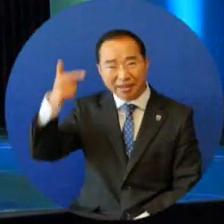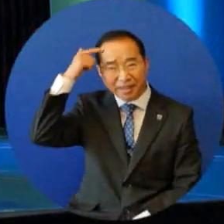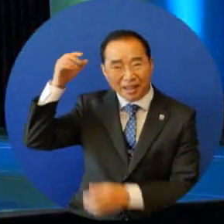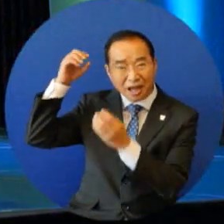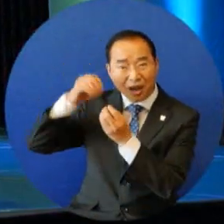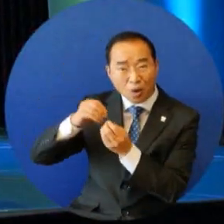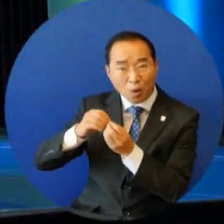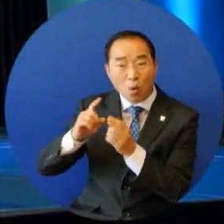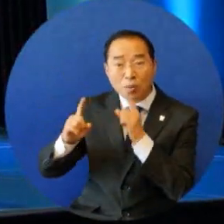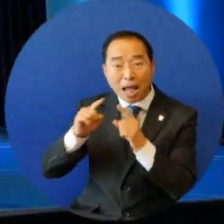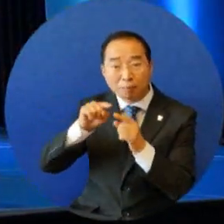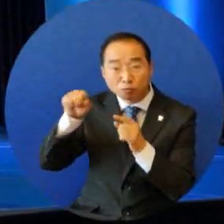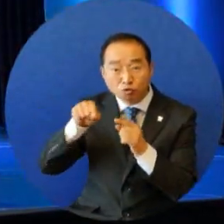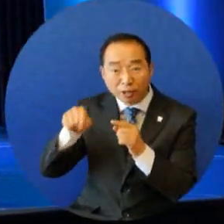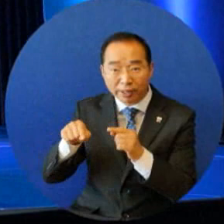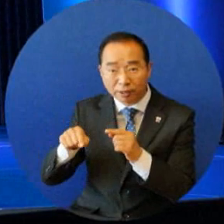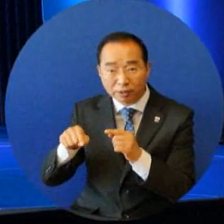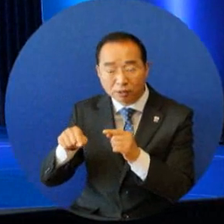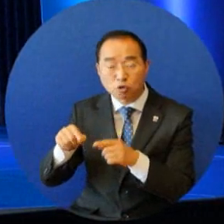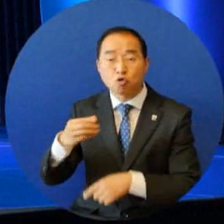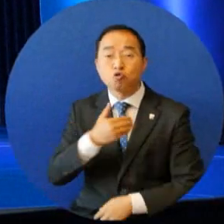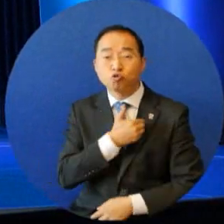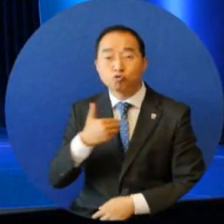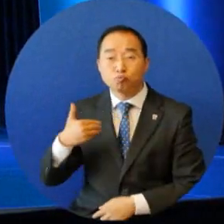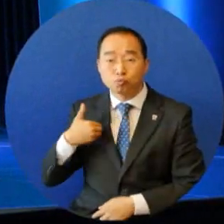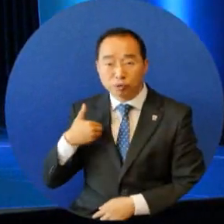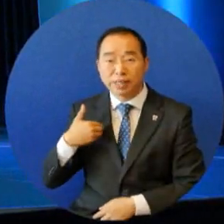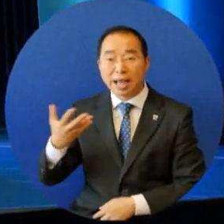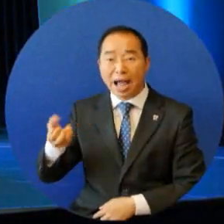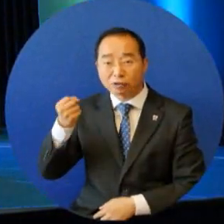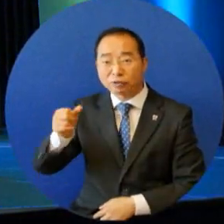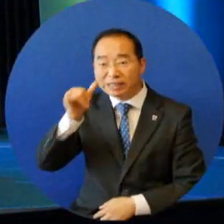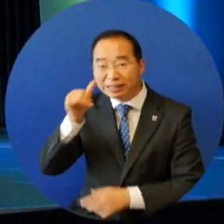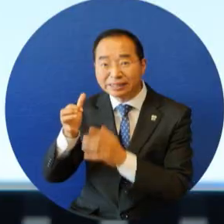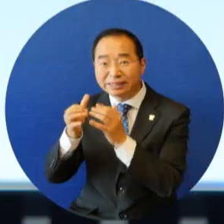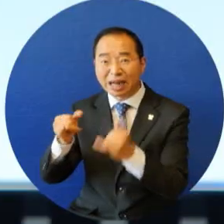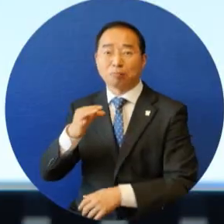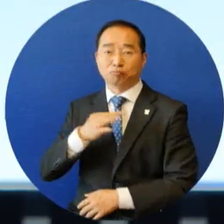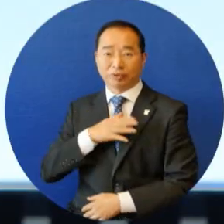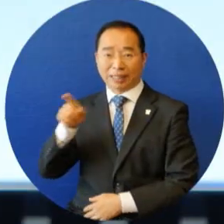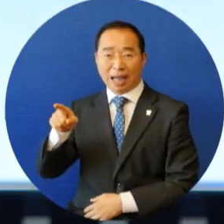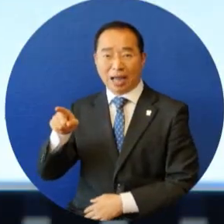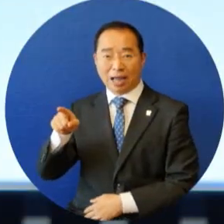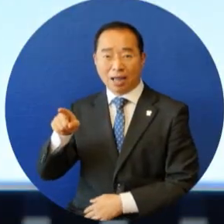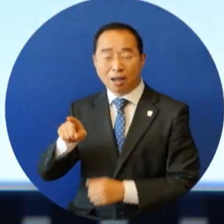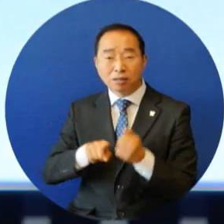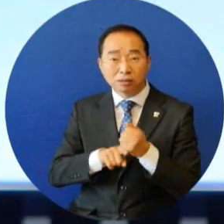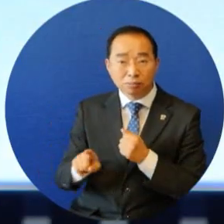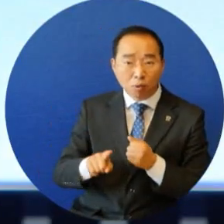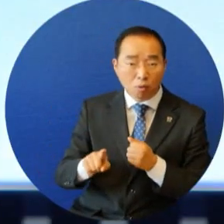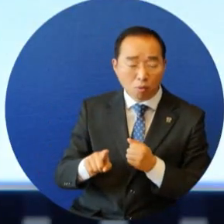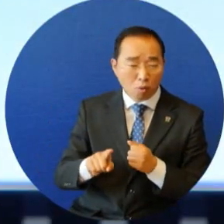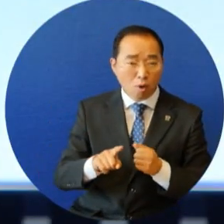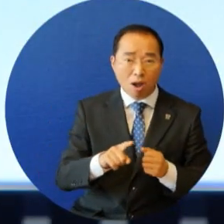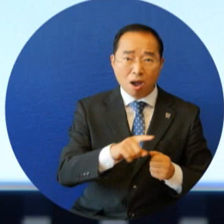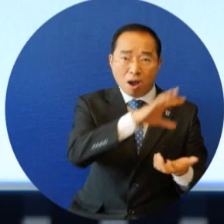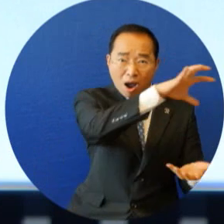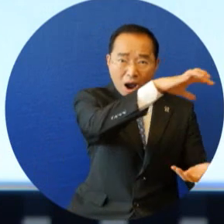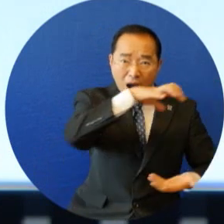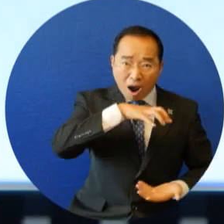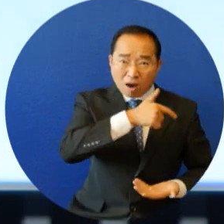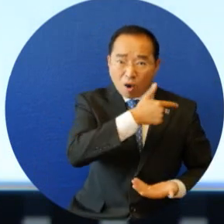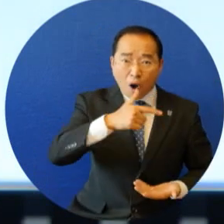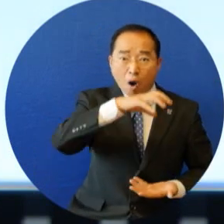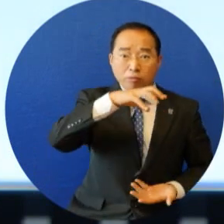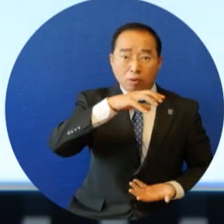티벳 속담 중에 충분히 가지고 있는 사람이 부자다라는 말이 있습니다. 아무리 돈이 많아도 나눌 수 없고